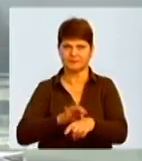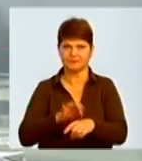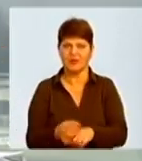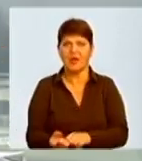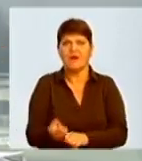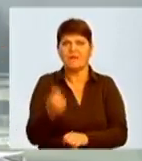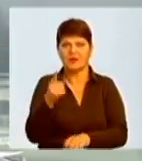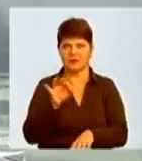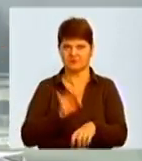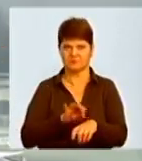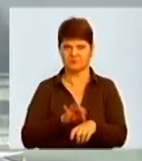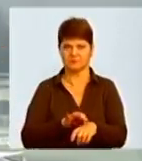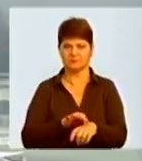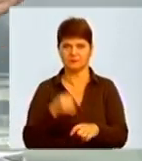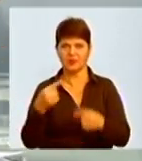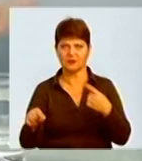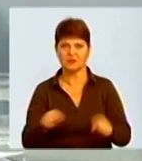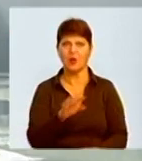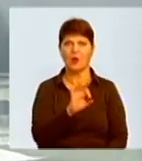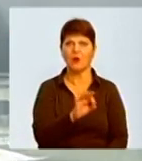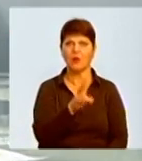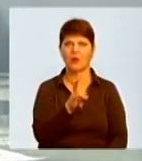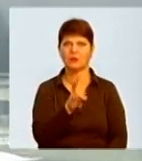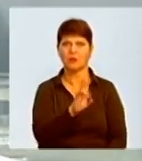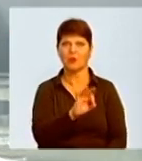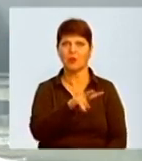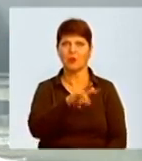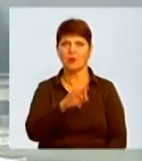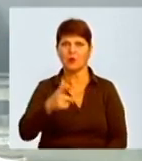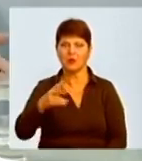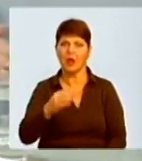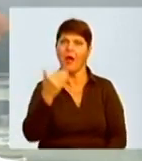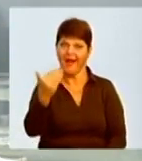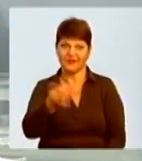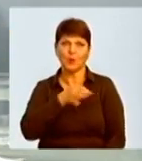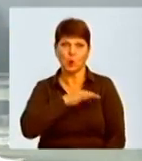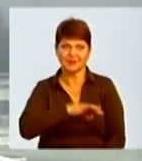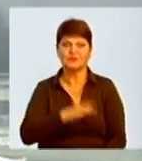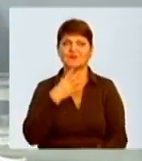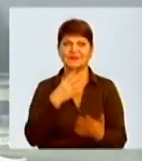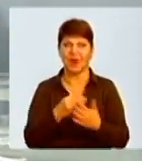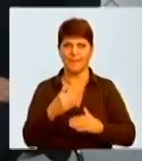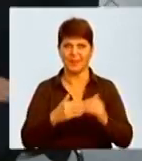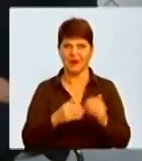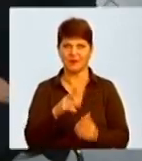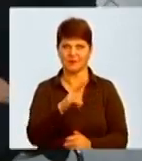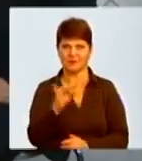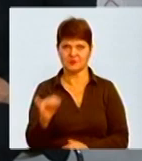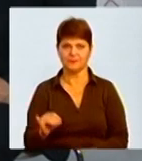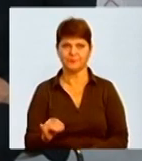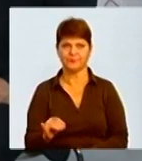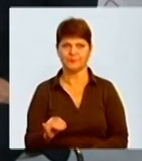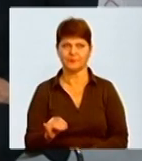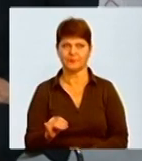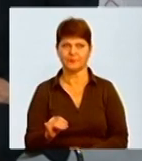вірогідність захворювання на ту чи іншу онкологію. Чи користуєтесь ви такими методами у своїй практиці? Дійсно, генетичне